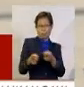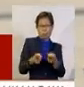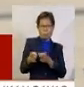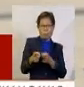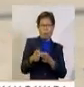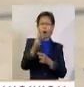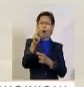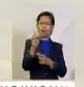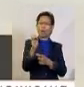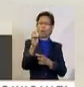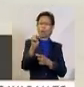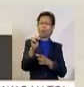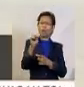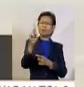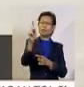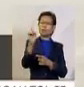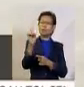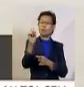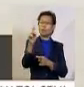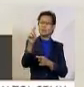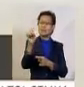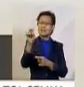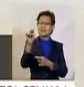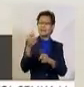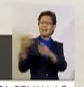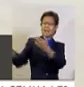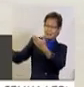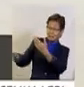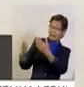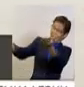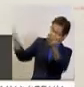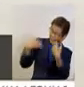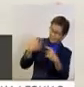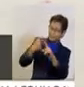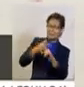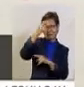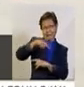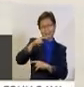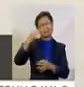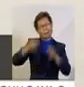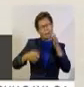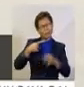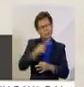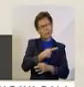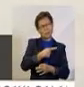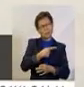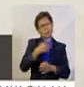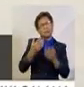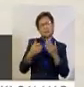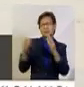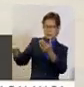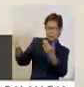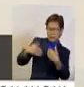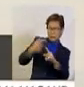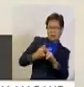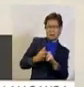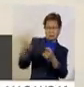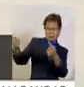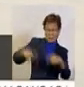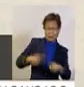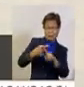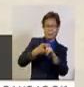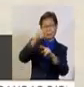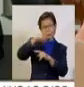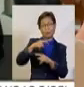mengendalikan kontena yang datangnya daripada Thailand. Maka kalau kita usahakan seperti mana yang